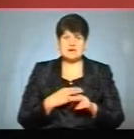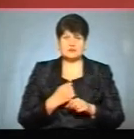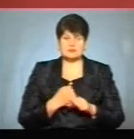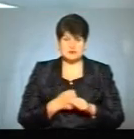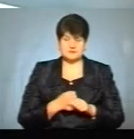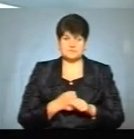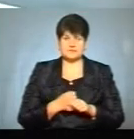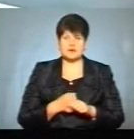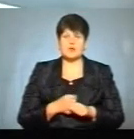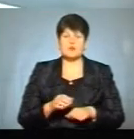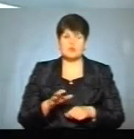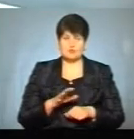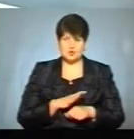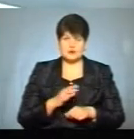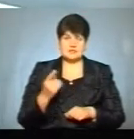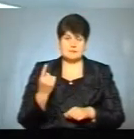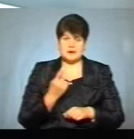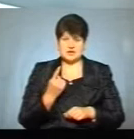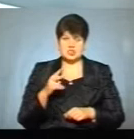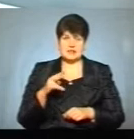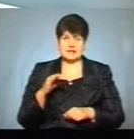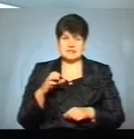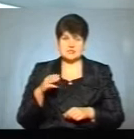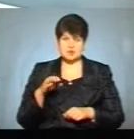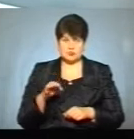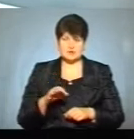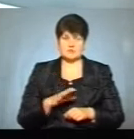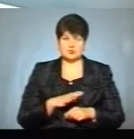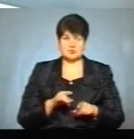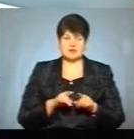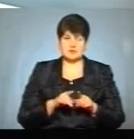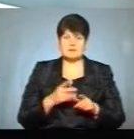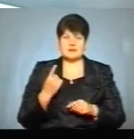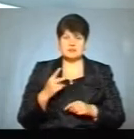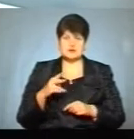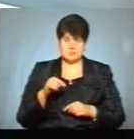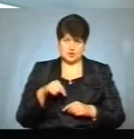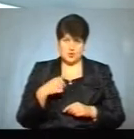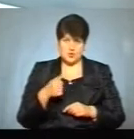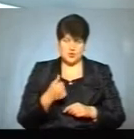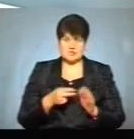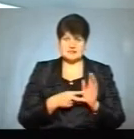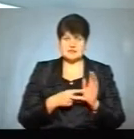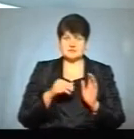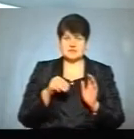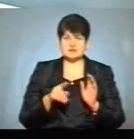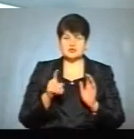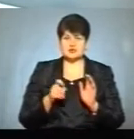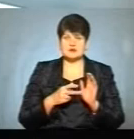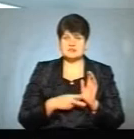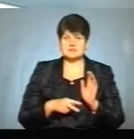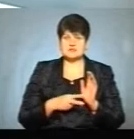8 тисяч безробітних було на 1 листопада. На 1 листопада цього року у нас 7177